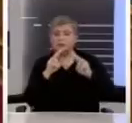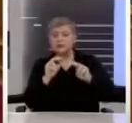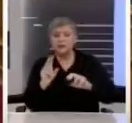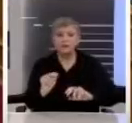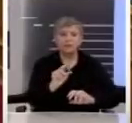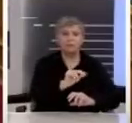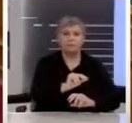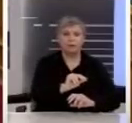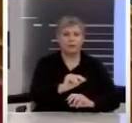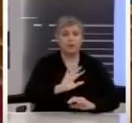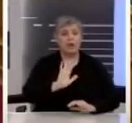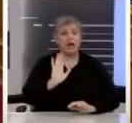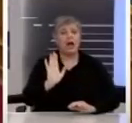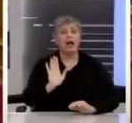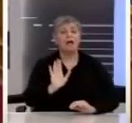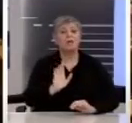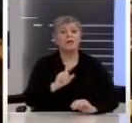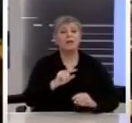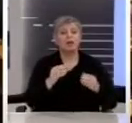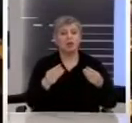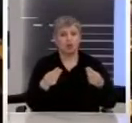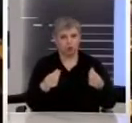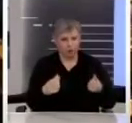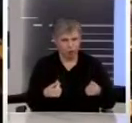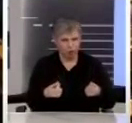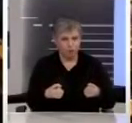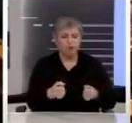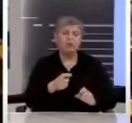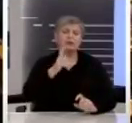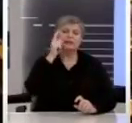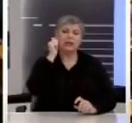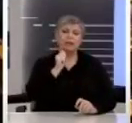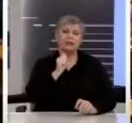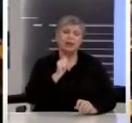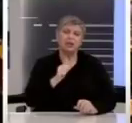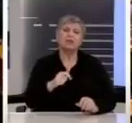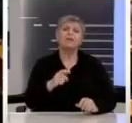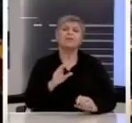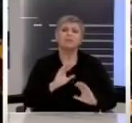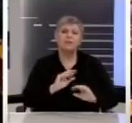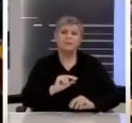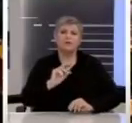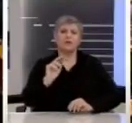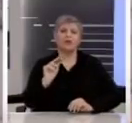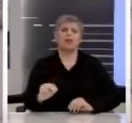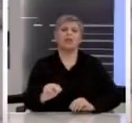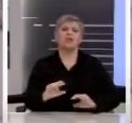μου. Αν είναι πάντως τα ίδια, θα έχουν την ίδια ακριβώς, την ίδια ακριβώς τύχη.